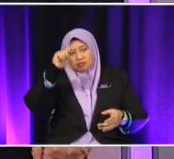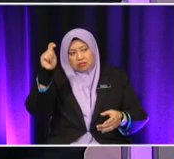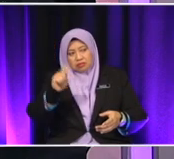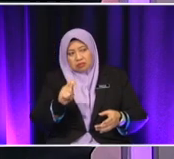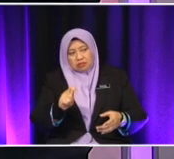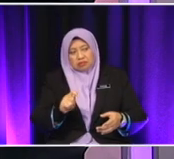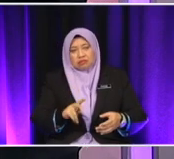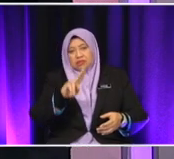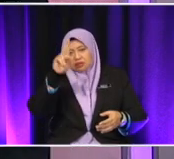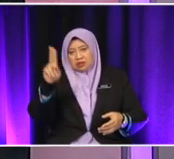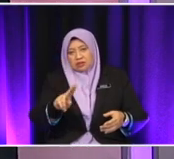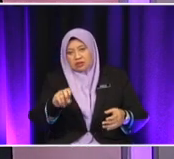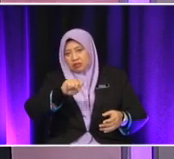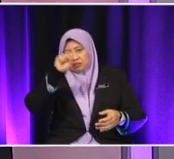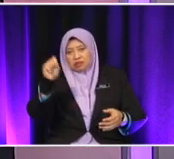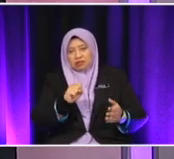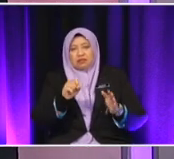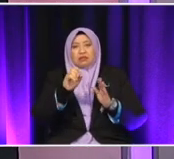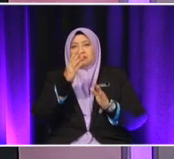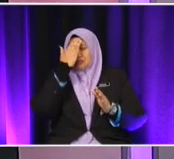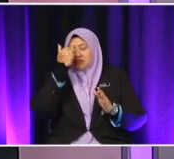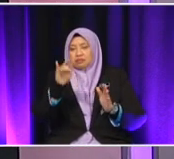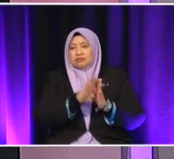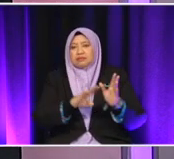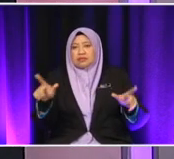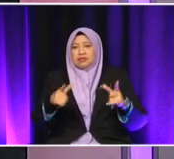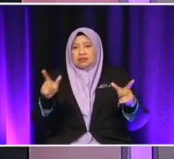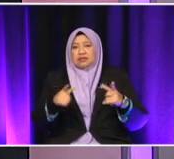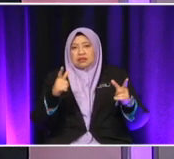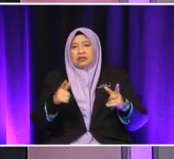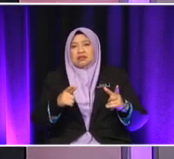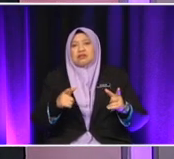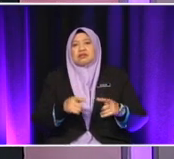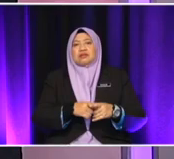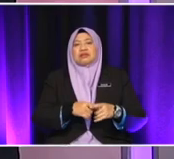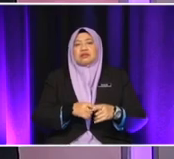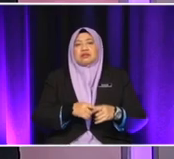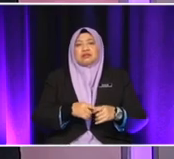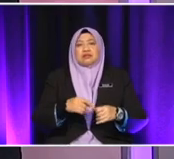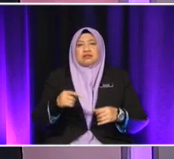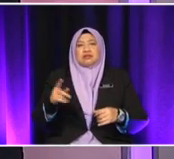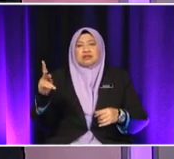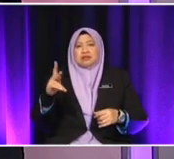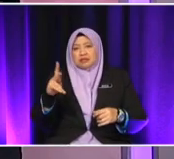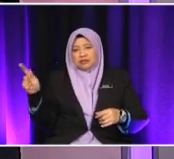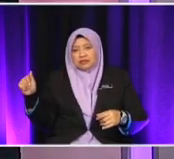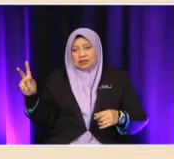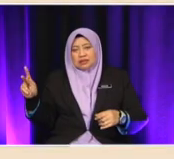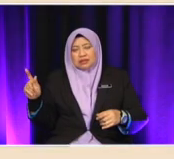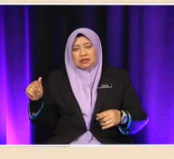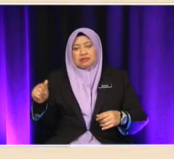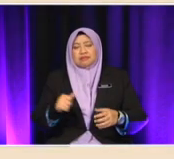soal dan Mengapa peralihan Teluk penawaran sesuatu barang ke kanan Apa sebab